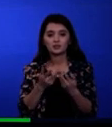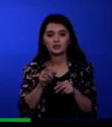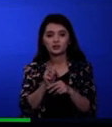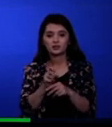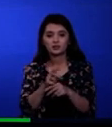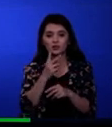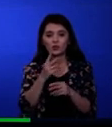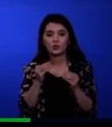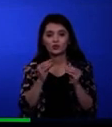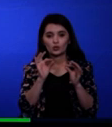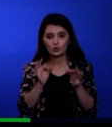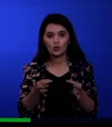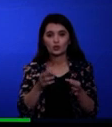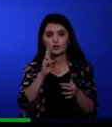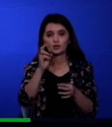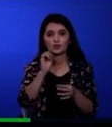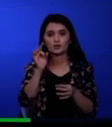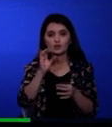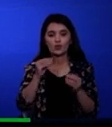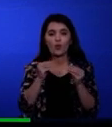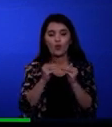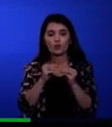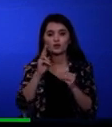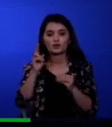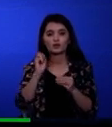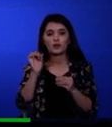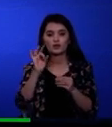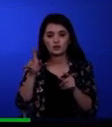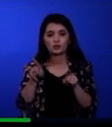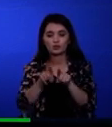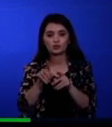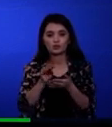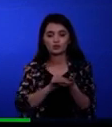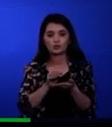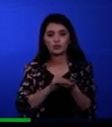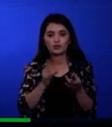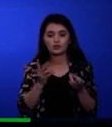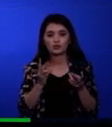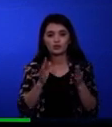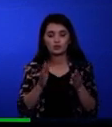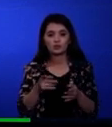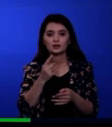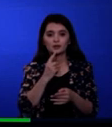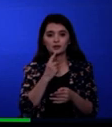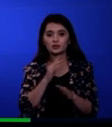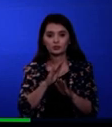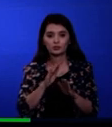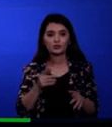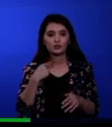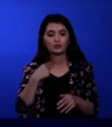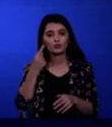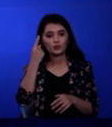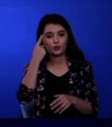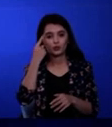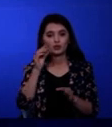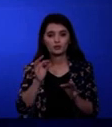kasrlarni o'nlik kasr ko'rinishida yozing. Bu topshiriqni bajarishda ham sizda hech qanday qiyinchilik bo'lmaydi. To'g'rimi aziz